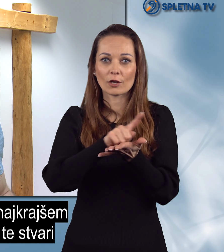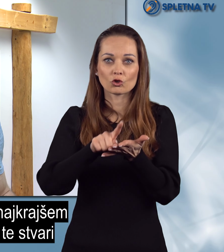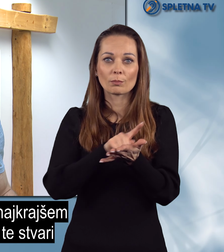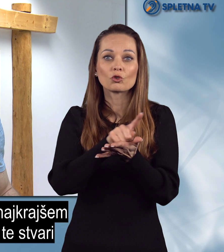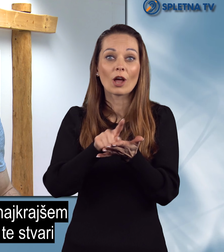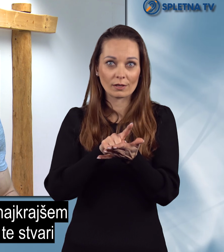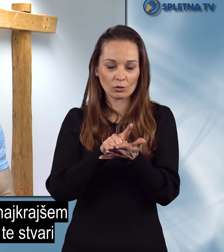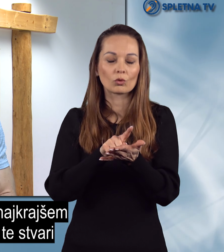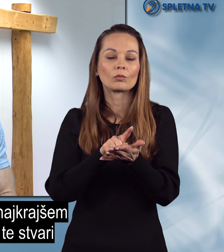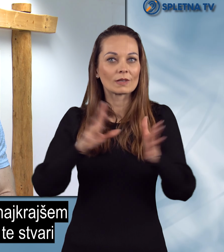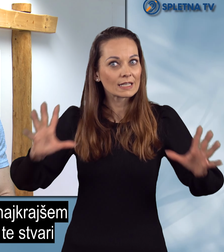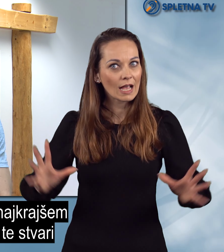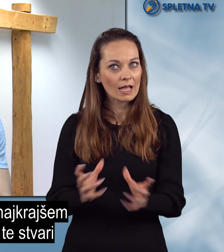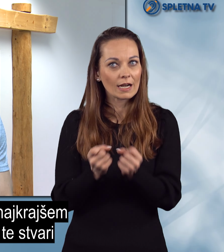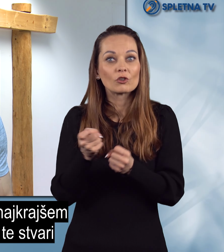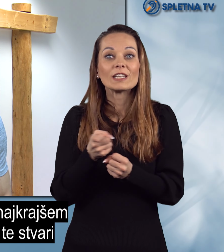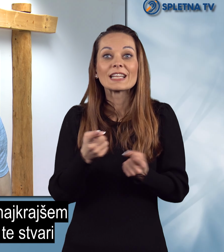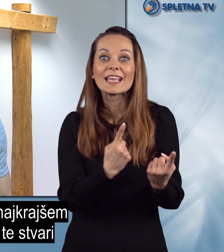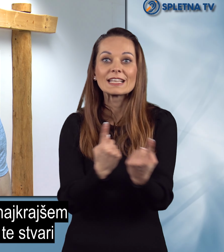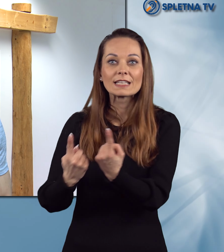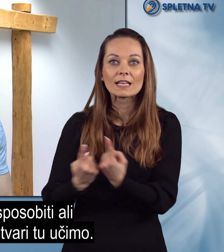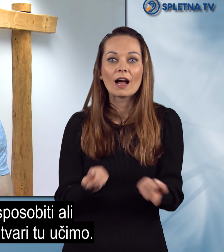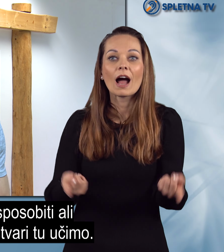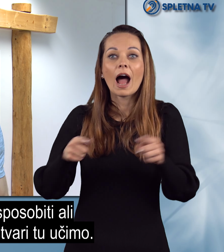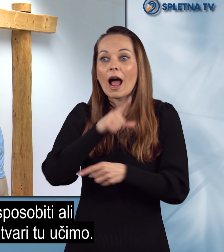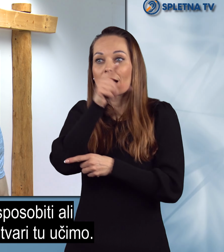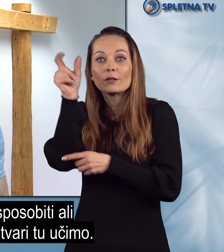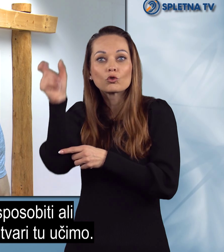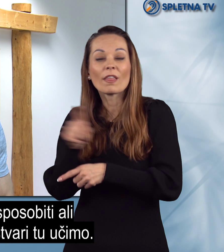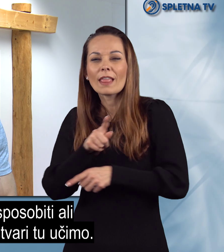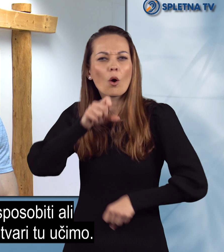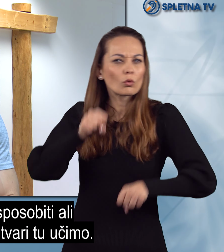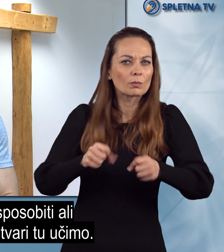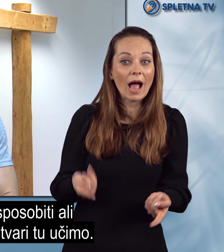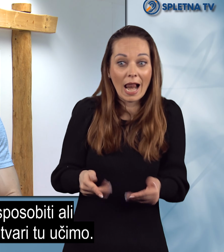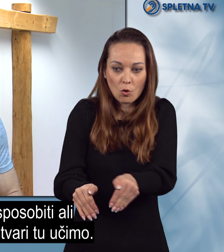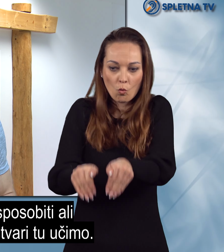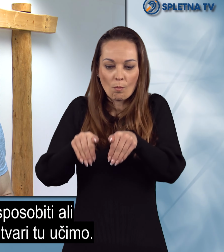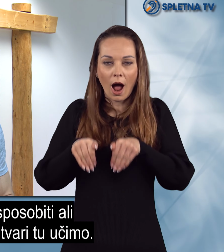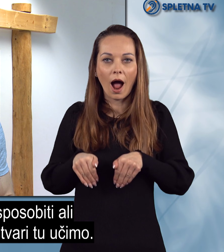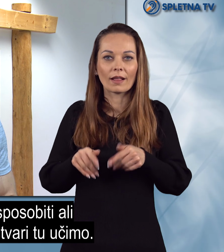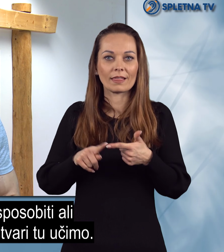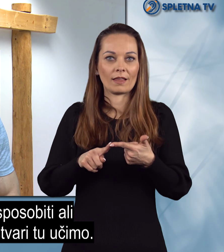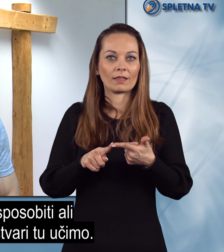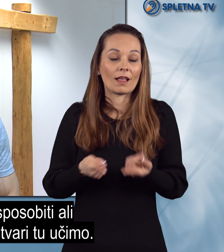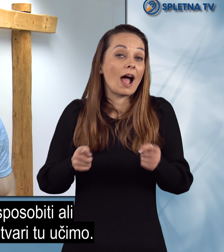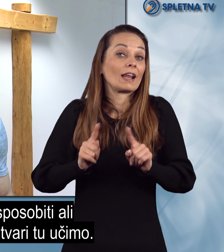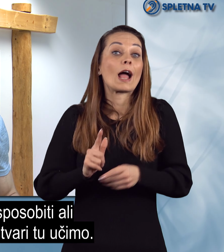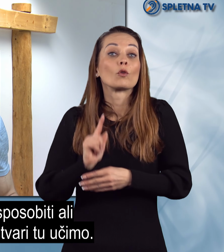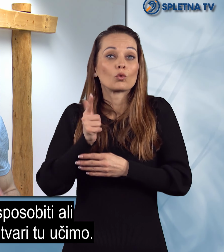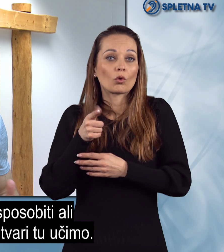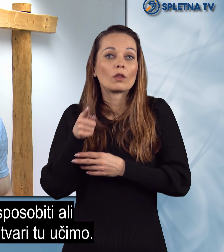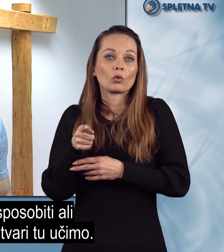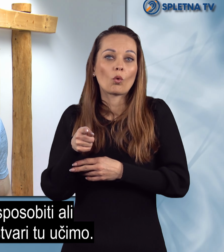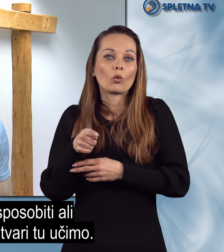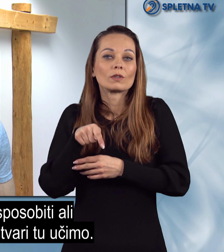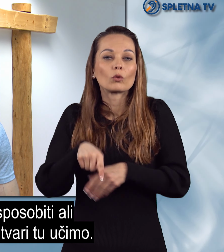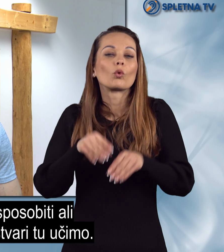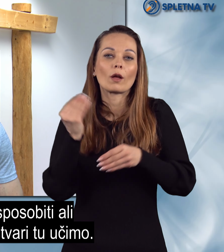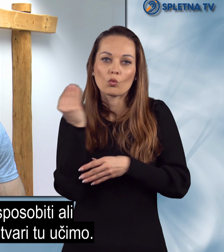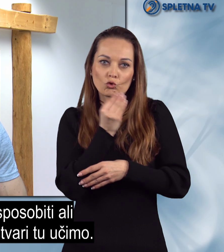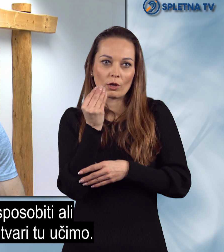času se rešiti iz te stvari, ali človeka onesposobiti, ali se umakniti, karkoli. In te stvari